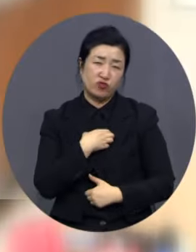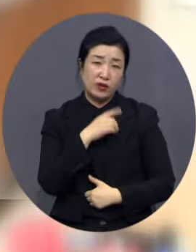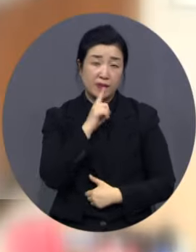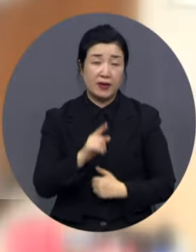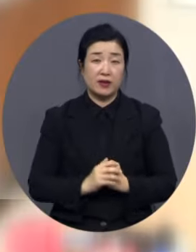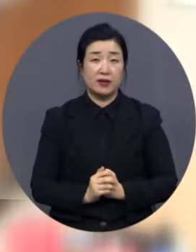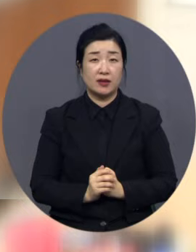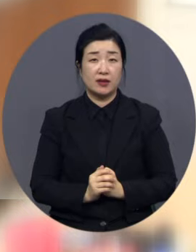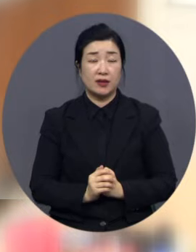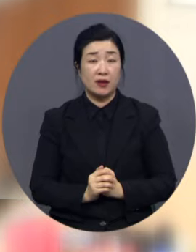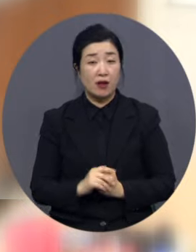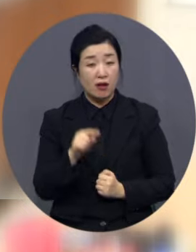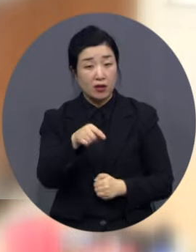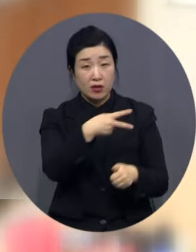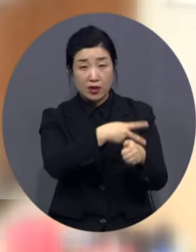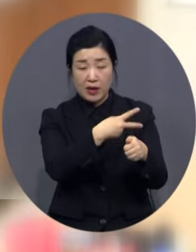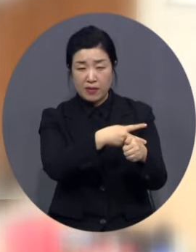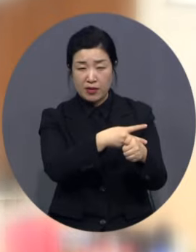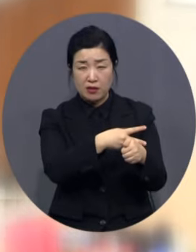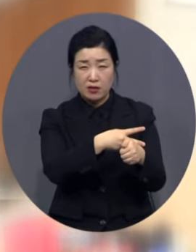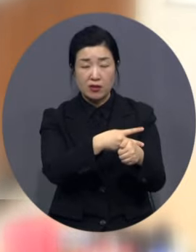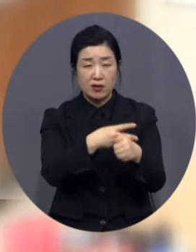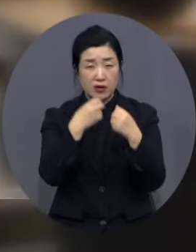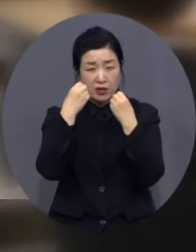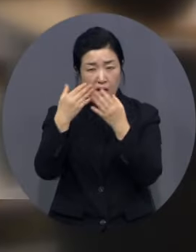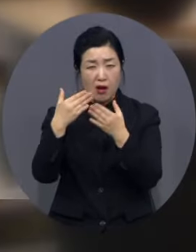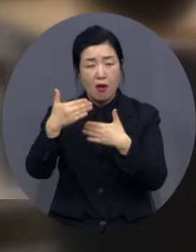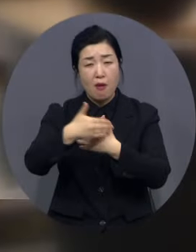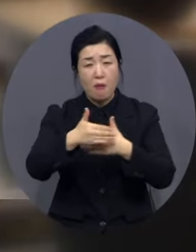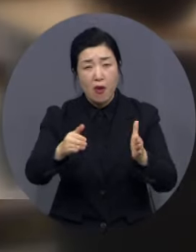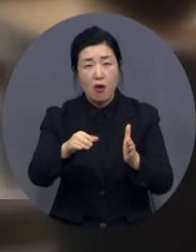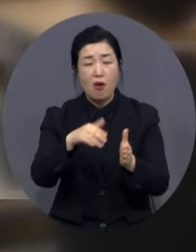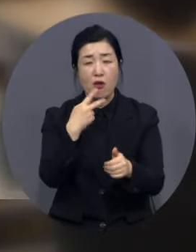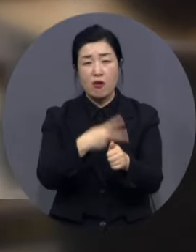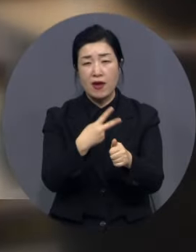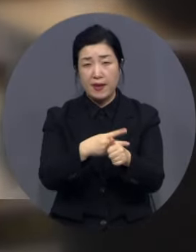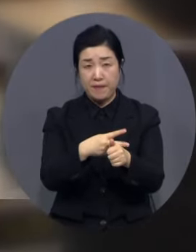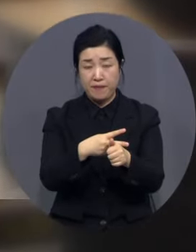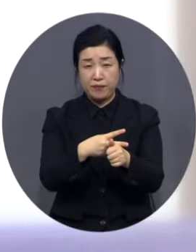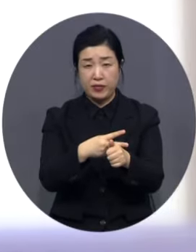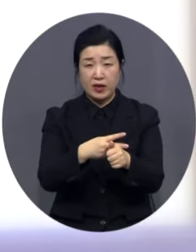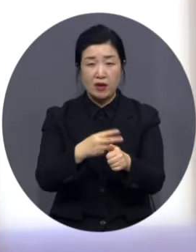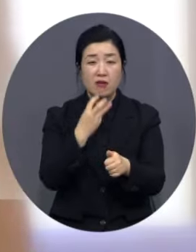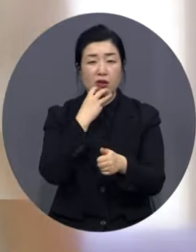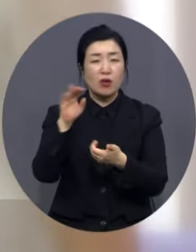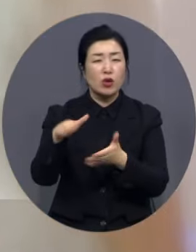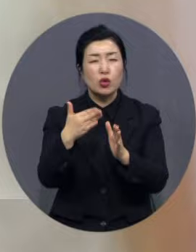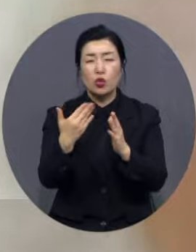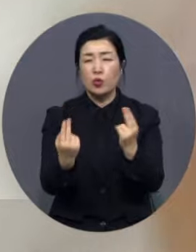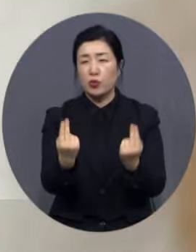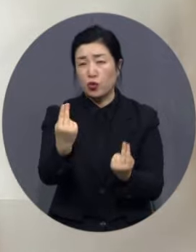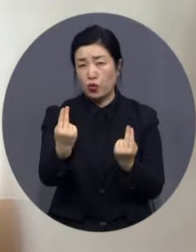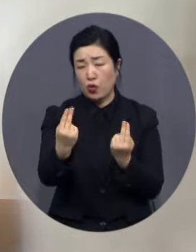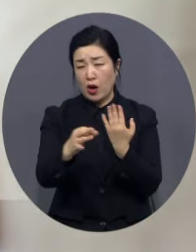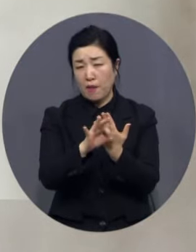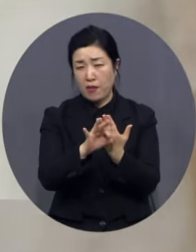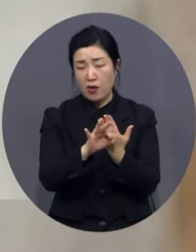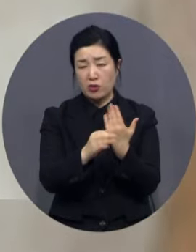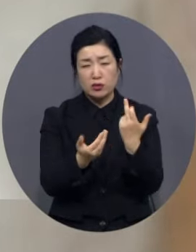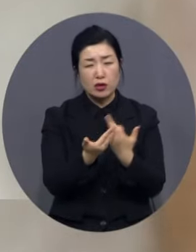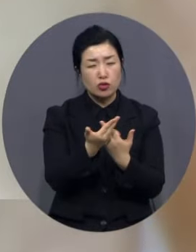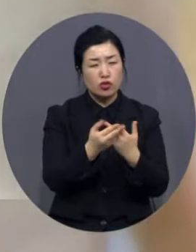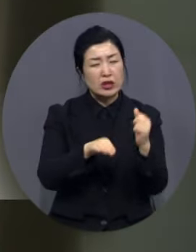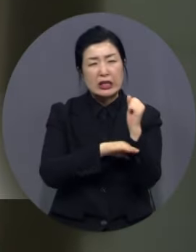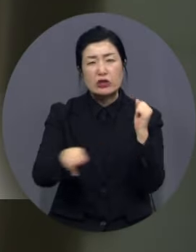밝혔습니다 이들은 학급 중학교의 최소 수업 교원 기준을 마련한 경기도 교육청과 달리 제주도 교육청은